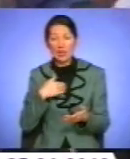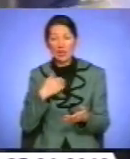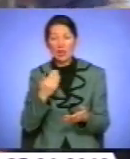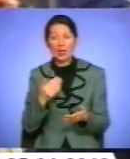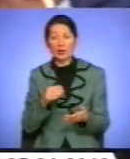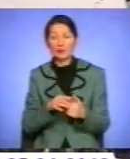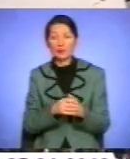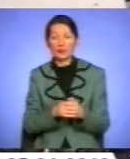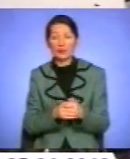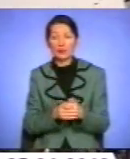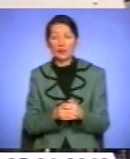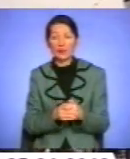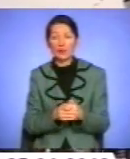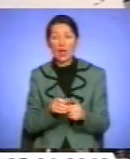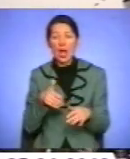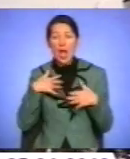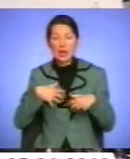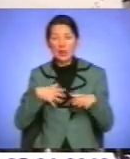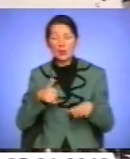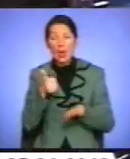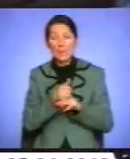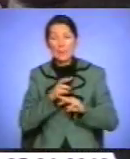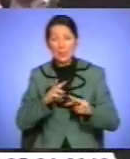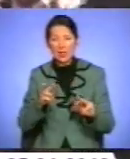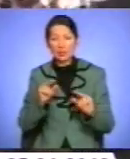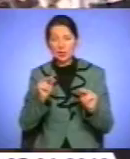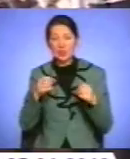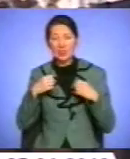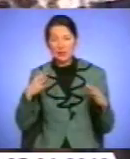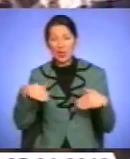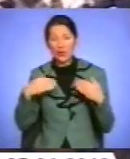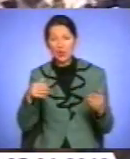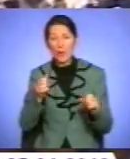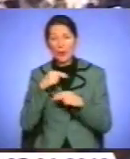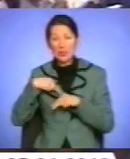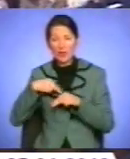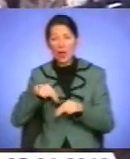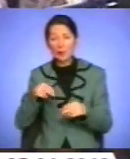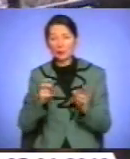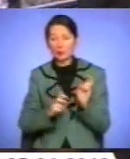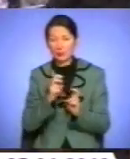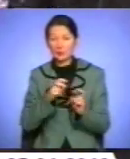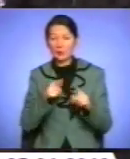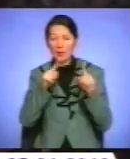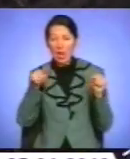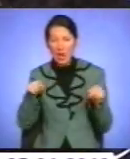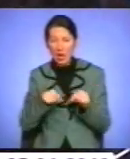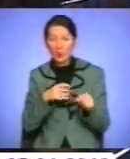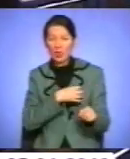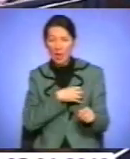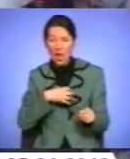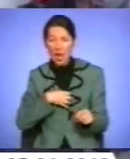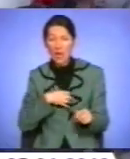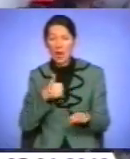Кабміні України. Кримський прем'єр на честь свята вручив працівникам заводу почесні грамоти з нагрудними знаками Кабінету міністрів України і